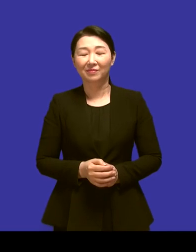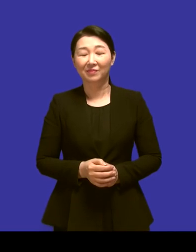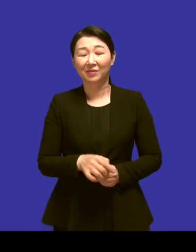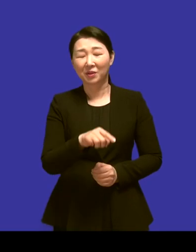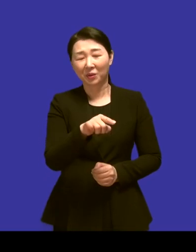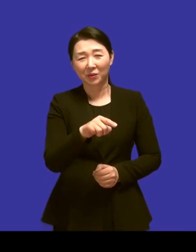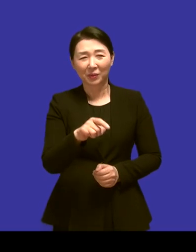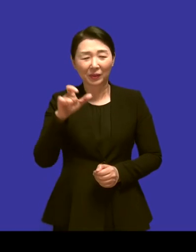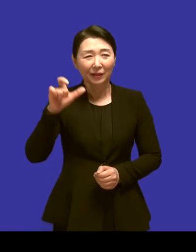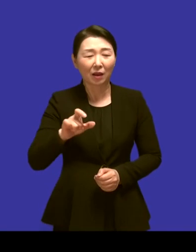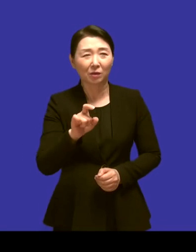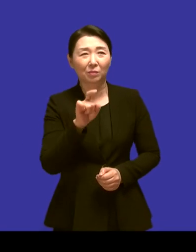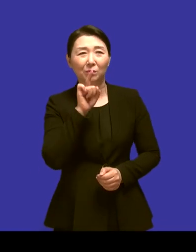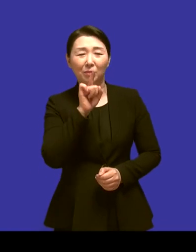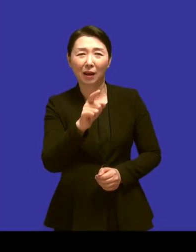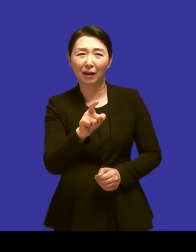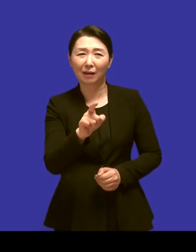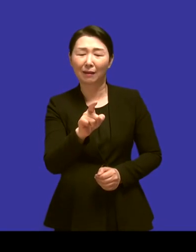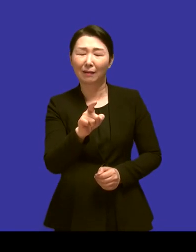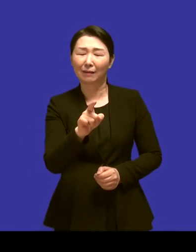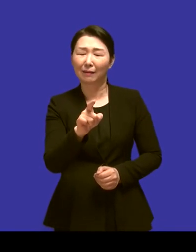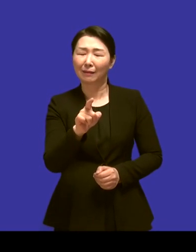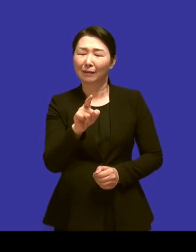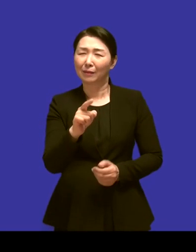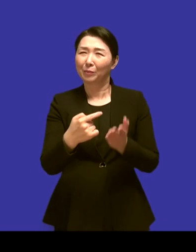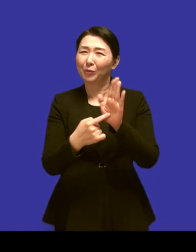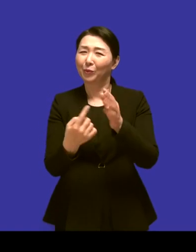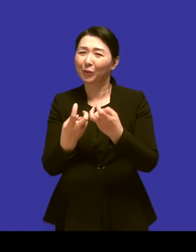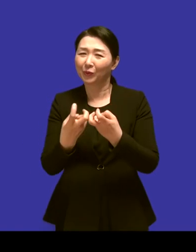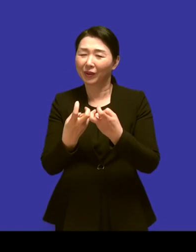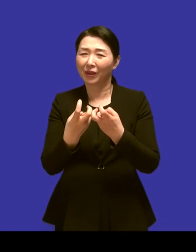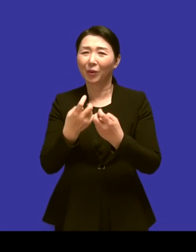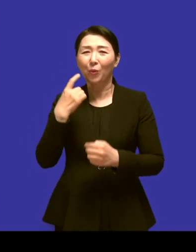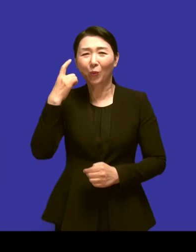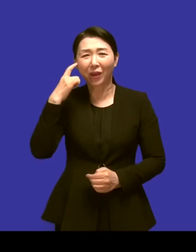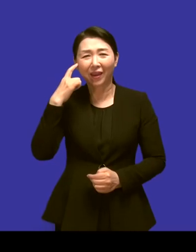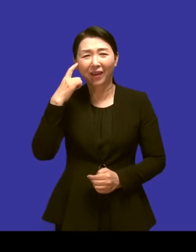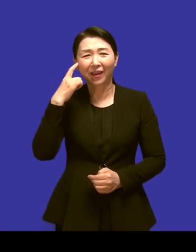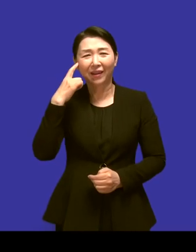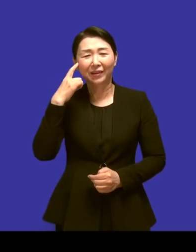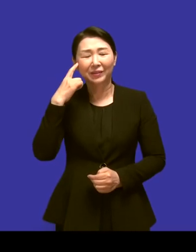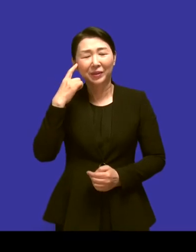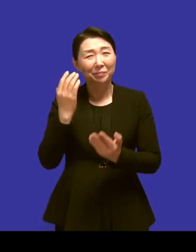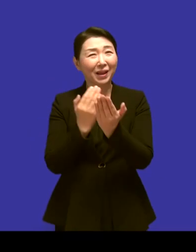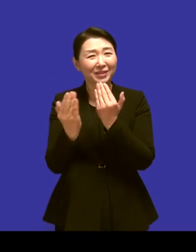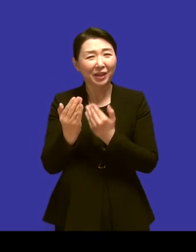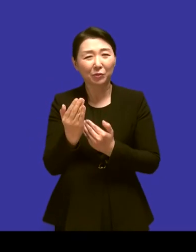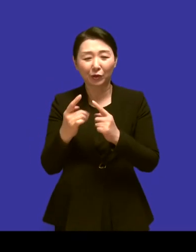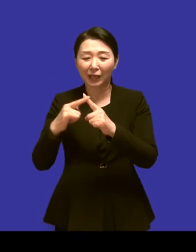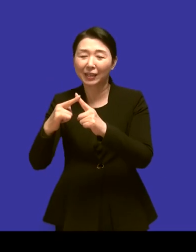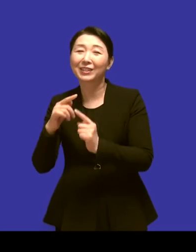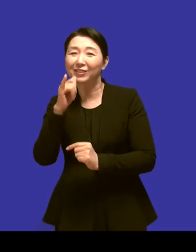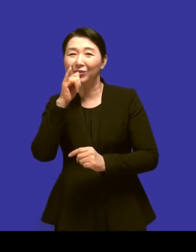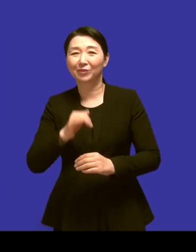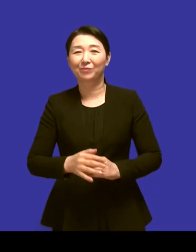엄청 뭐라고 해야 이걸 예, 해보세요. 괜찮으세요? 어차피 뭐 안 되면 예. 일자리도 있고요. 예. 아, 그런가요? 이제